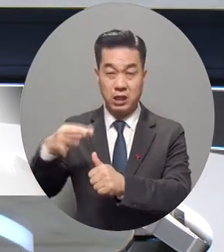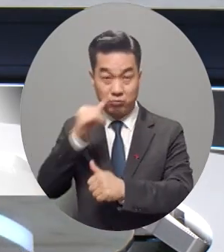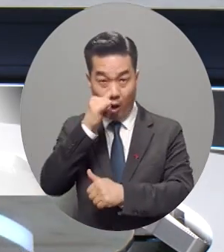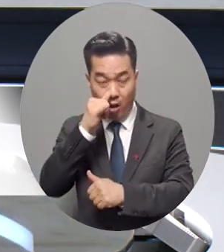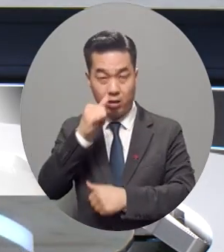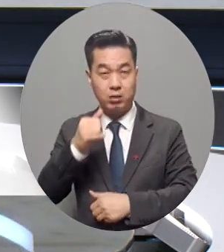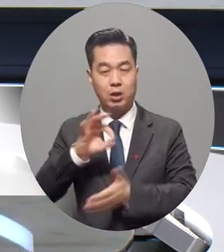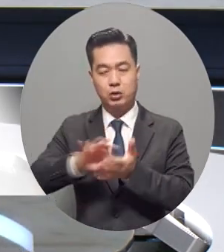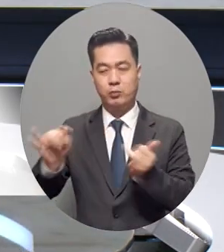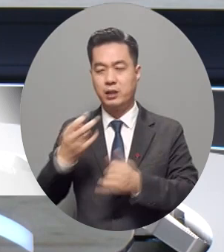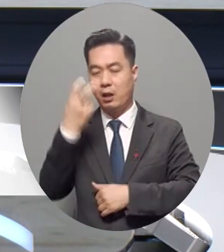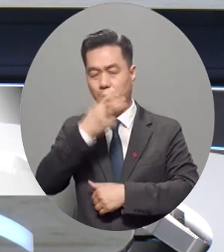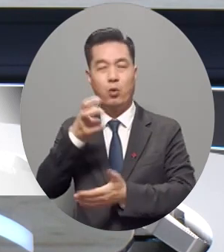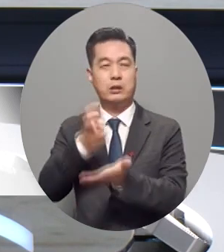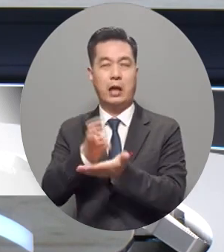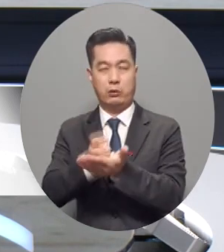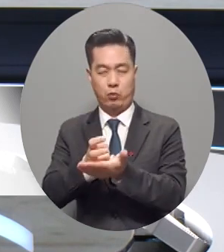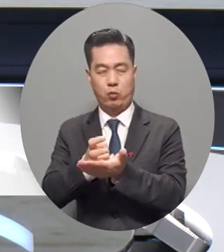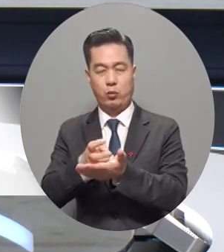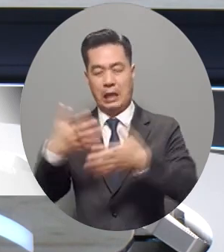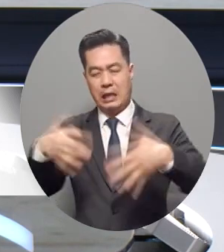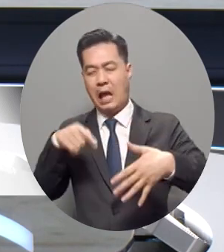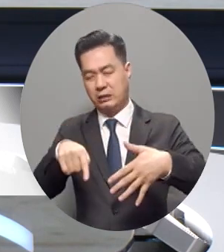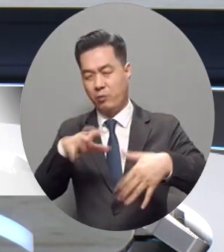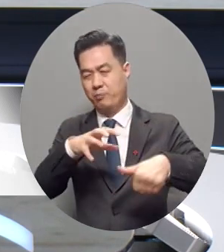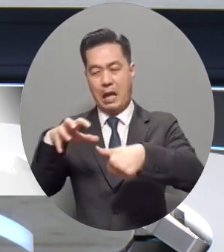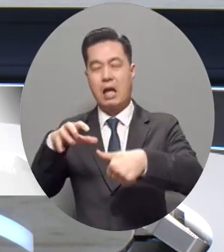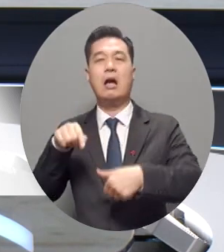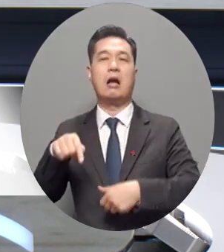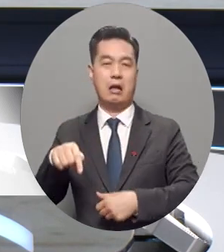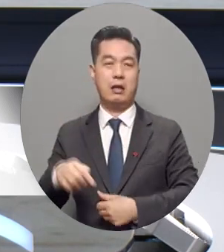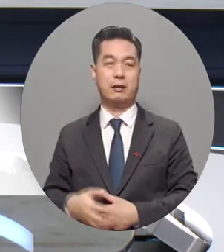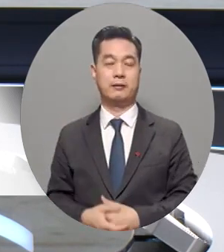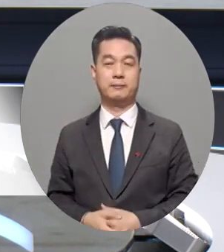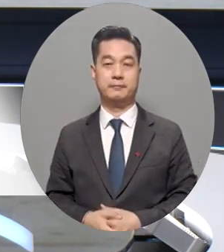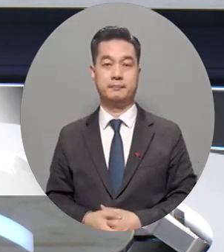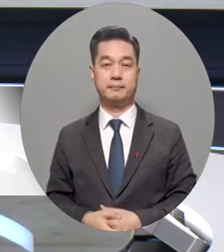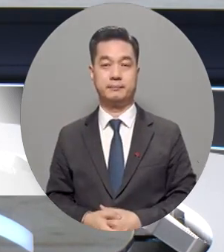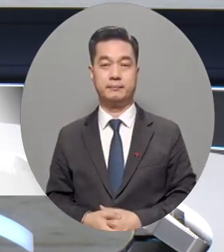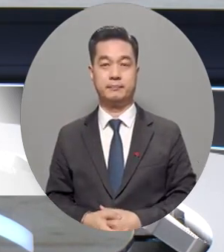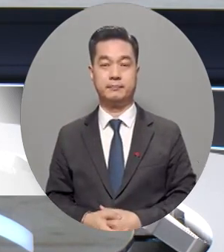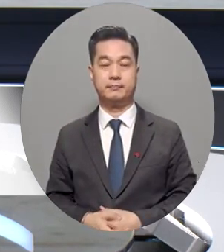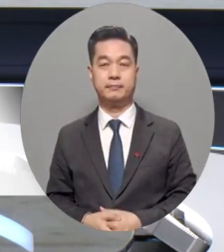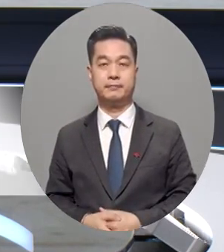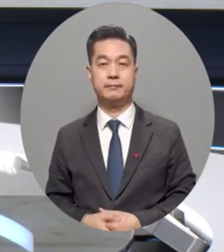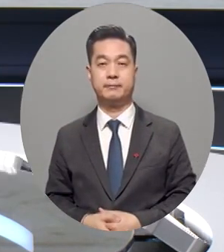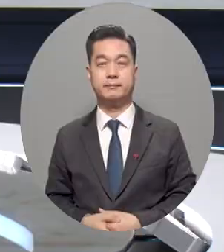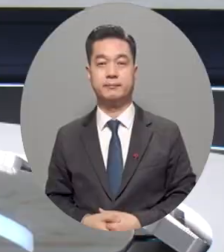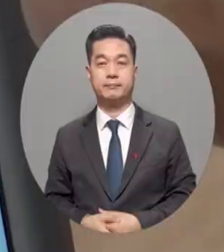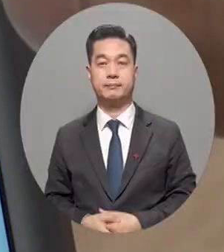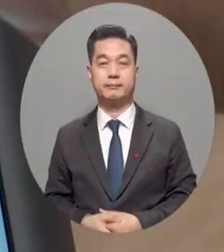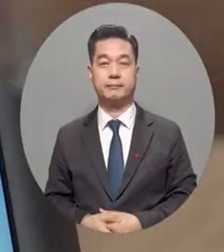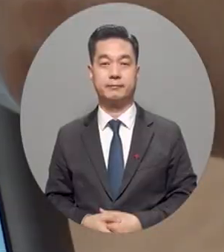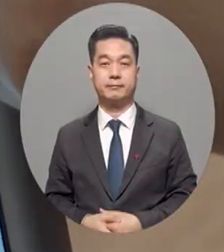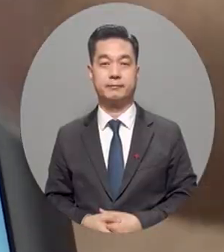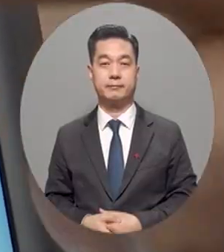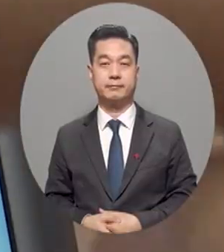소비자 보호 제도의 허점 때문이라는 지적이 나오고 있습니다. 김상훈 기자가 전하겠습니다.